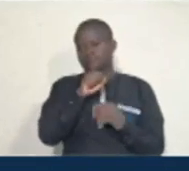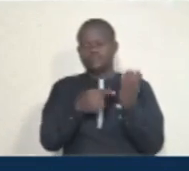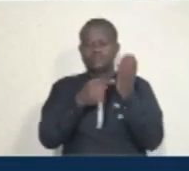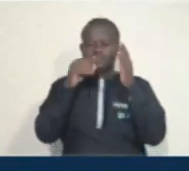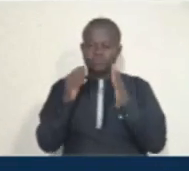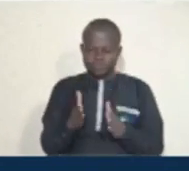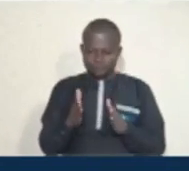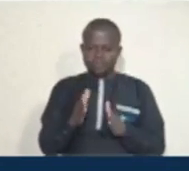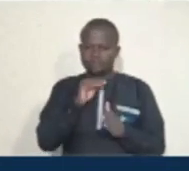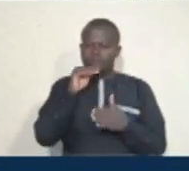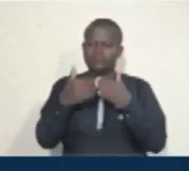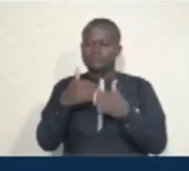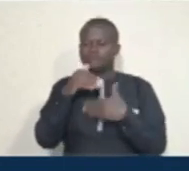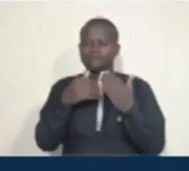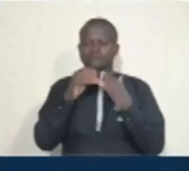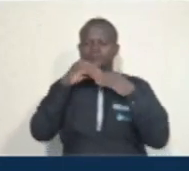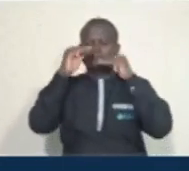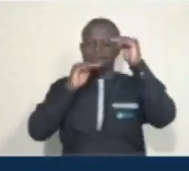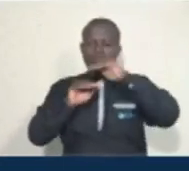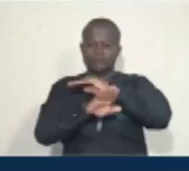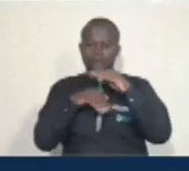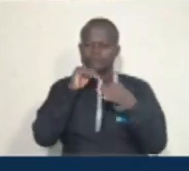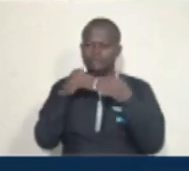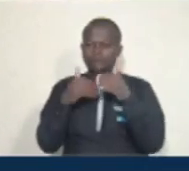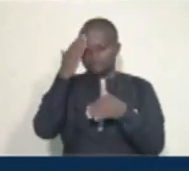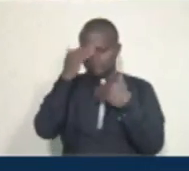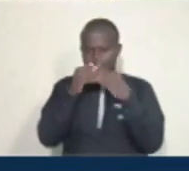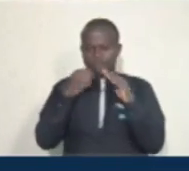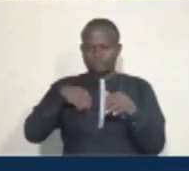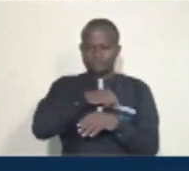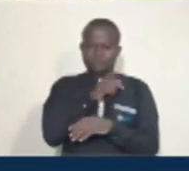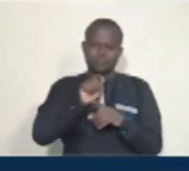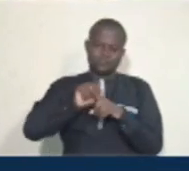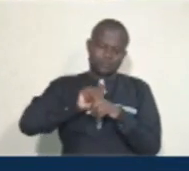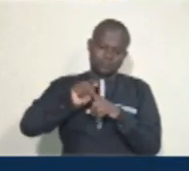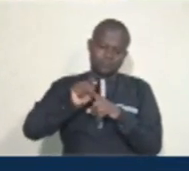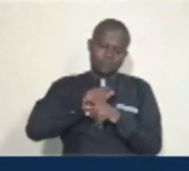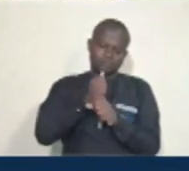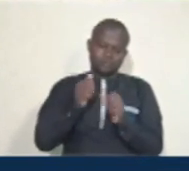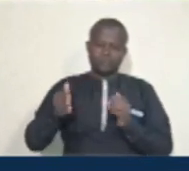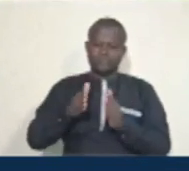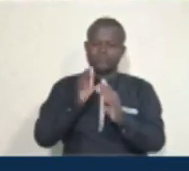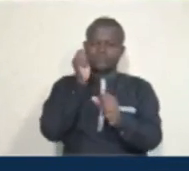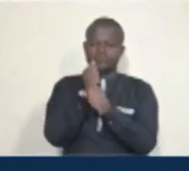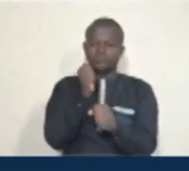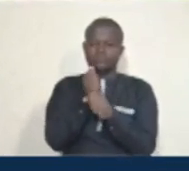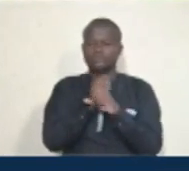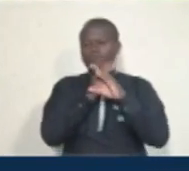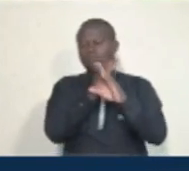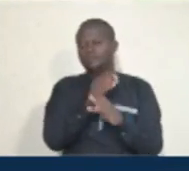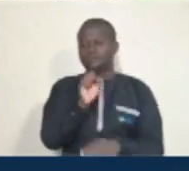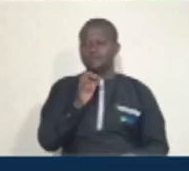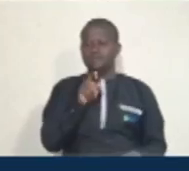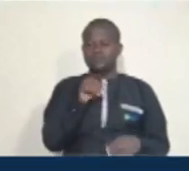n'abatekinisiye batabegereye n'abayobozi b'inzego z'ibanze batabegereye kugira ngo babatoze gukora amaterasi, babatoze gukora imirwanyasuri,